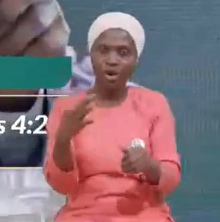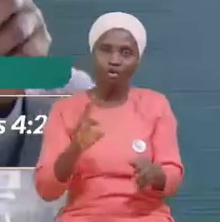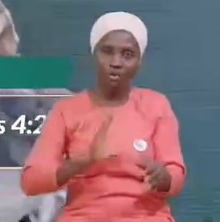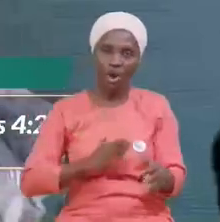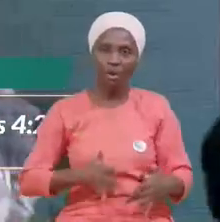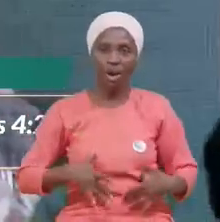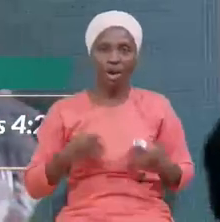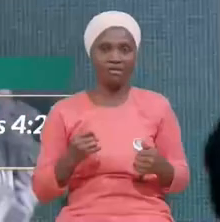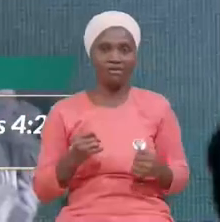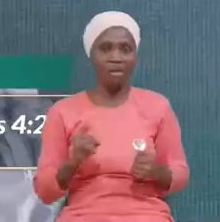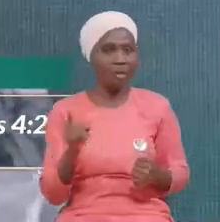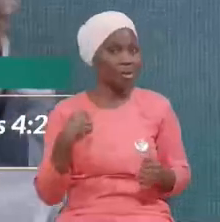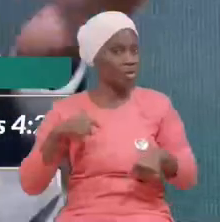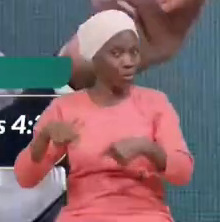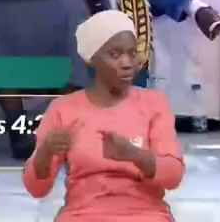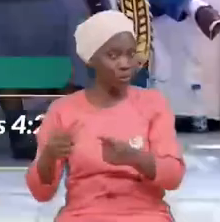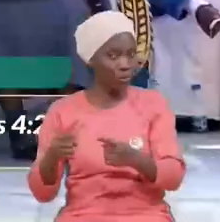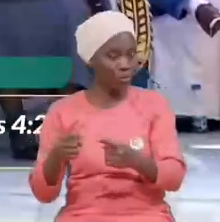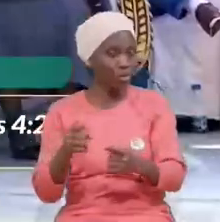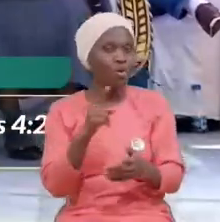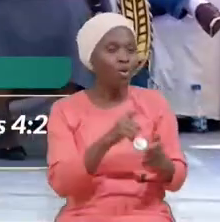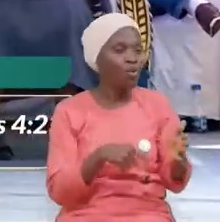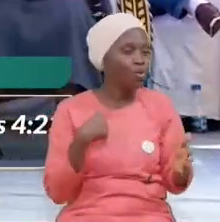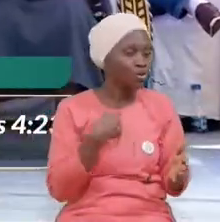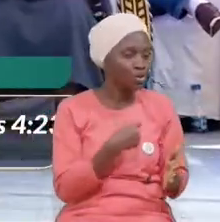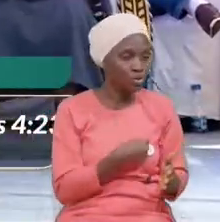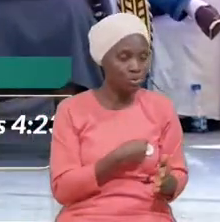Là où nous allons, ce que nous décidons,